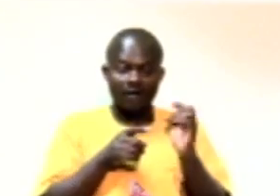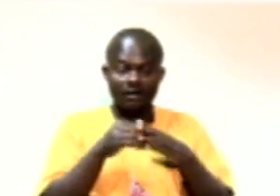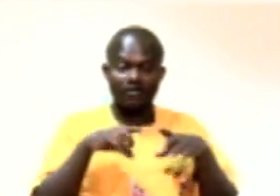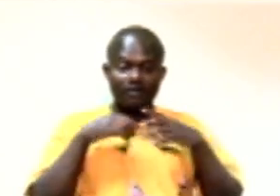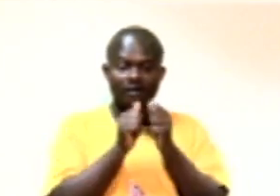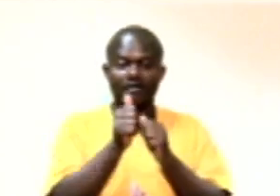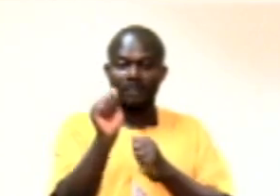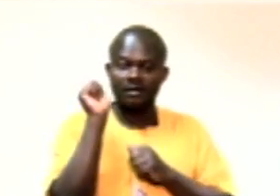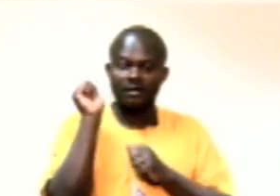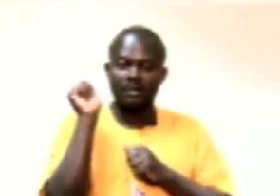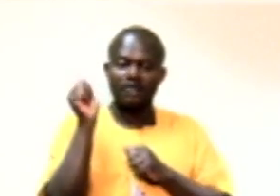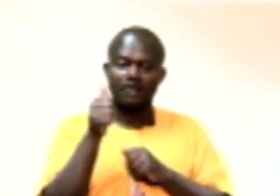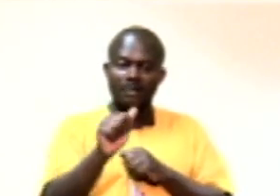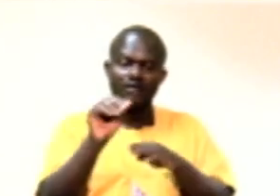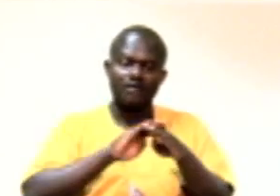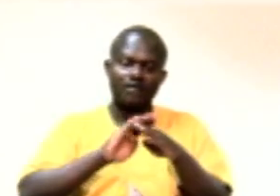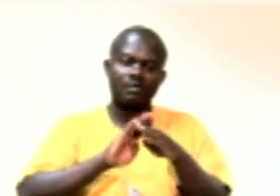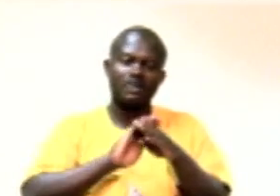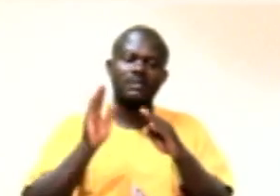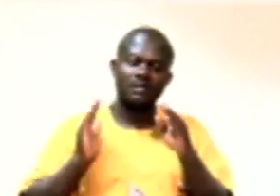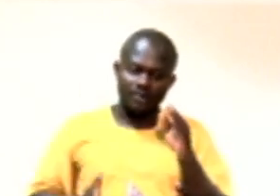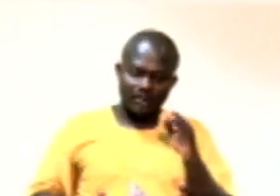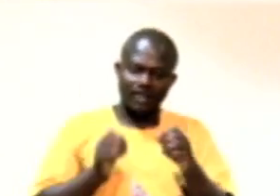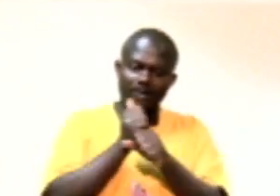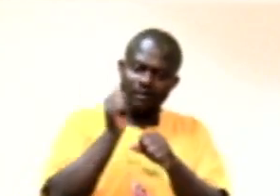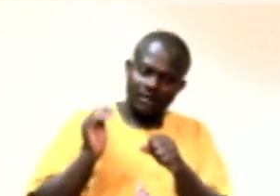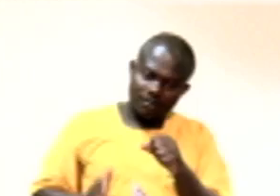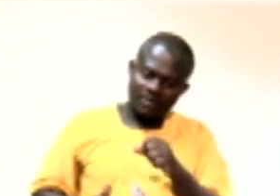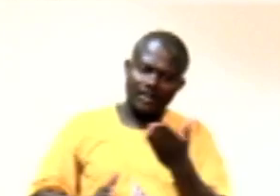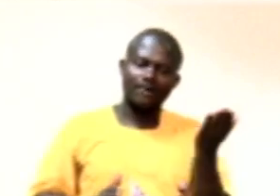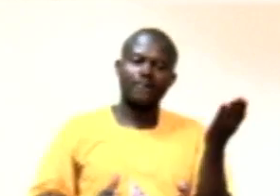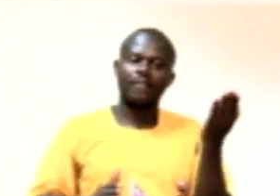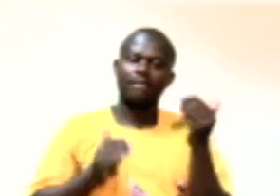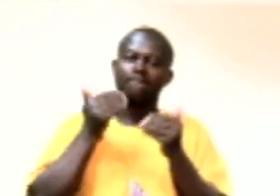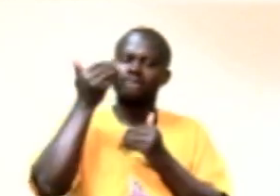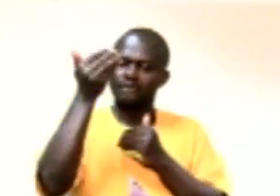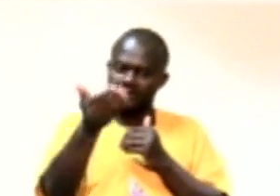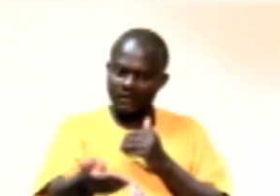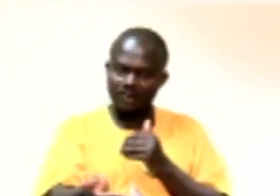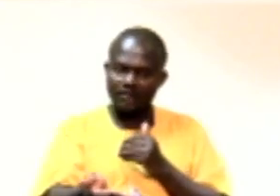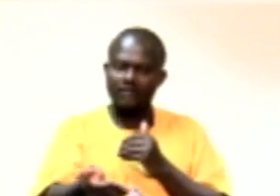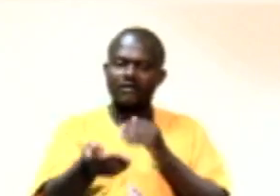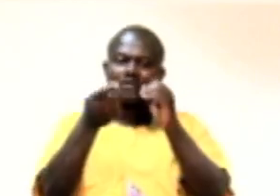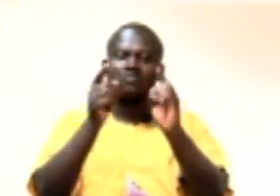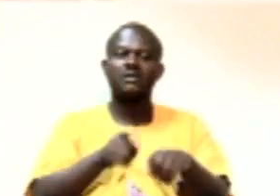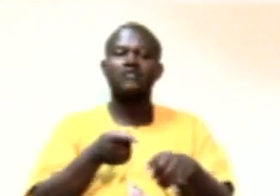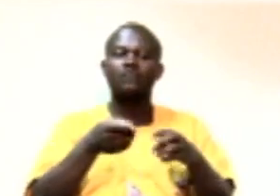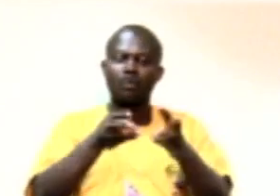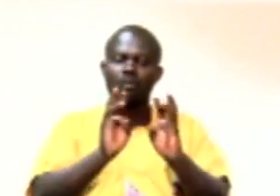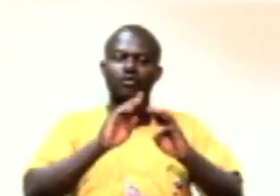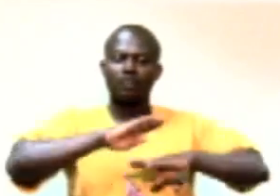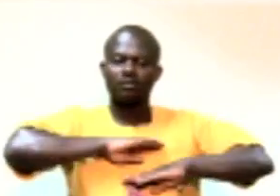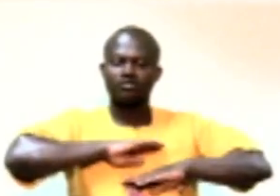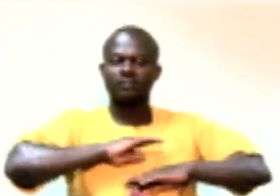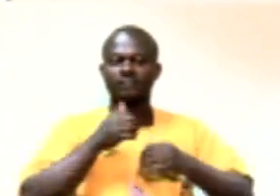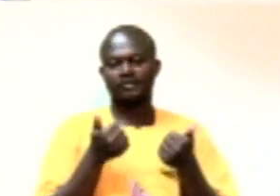nabo. Iyo business iri ibutare nikorerwa ibutare, hanyuma wenda bizana iyo efficiency. Ahari